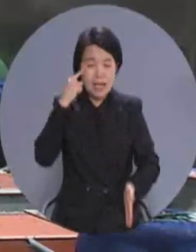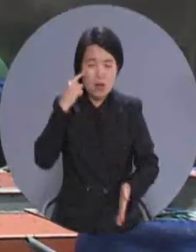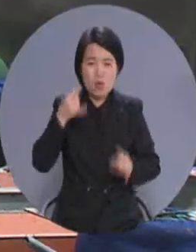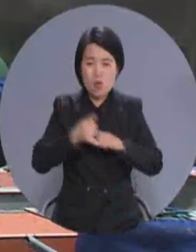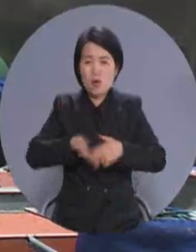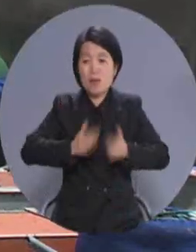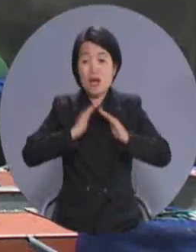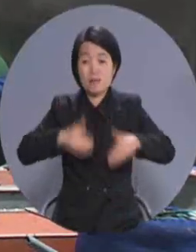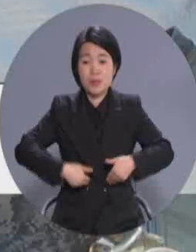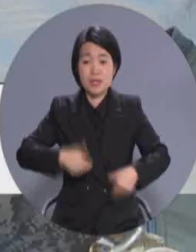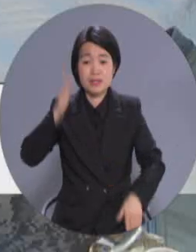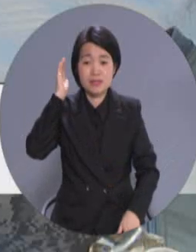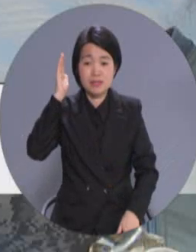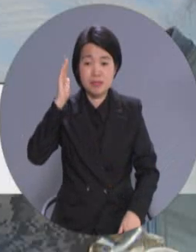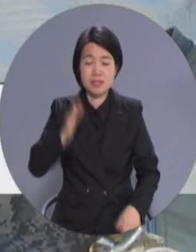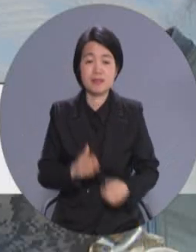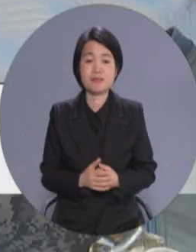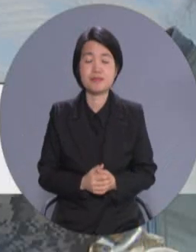밝혔습니다.